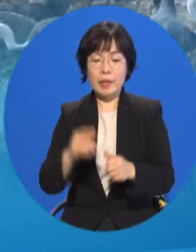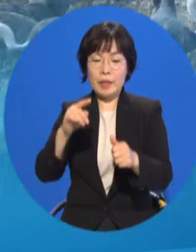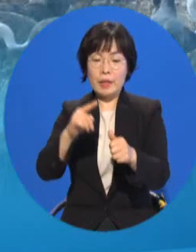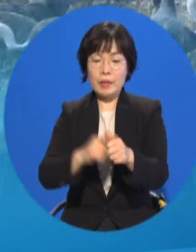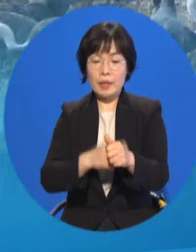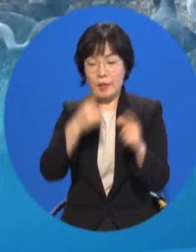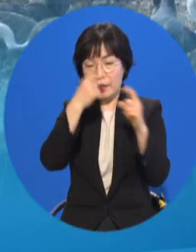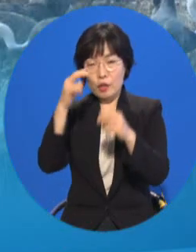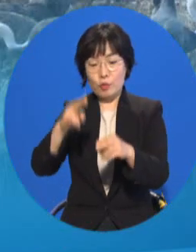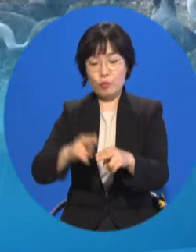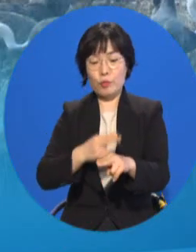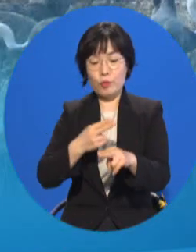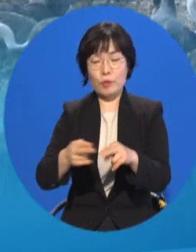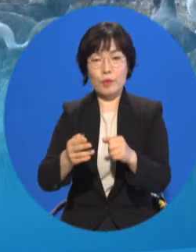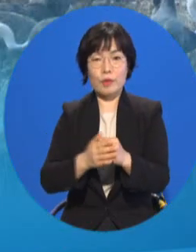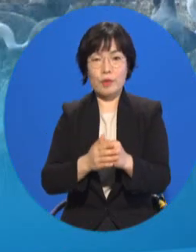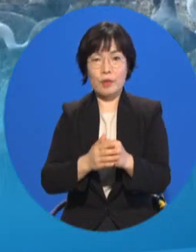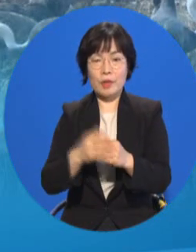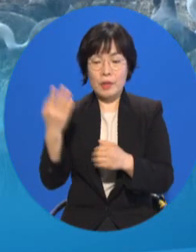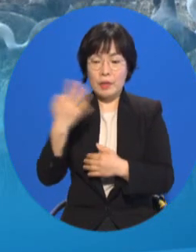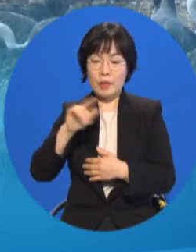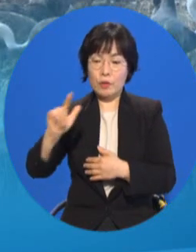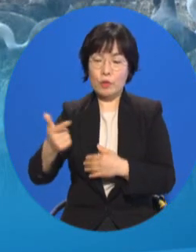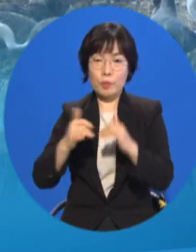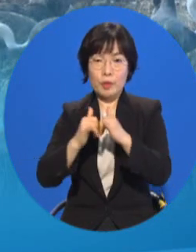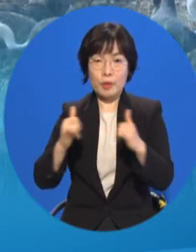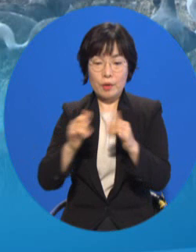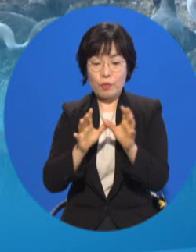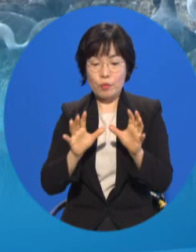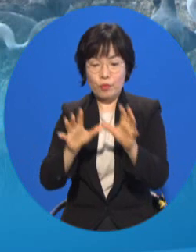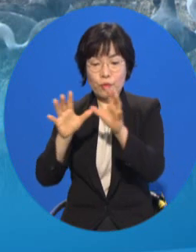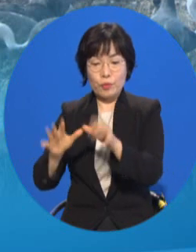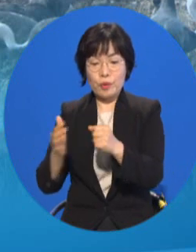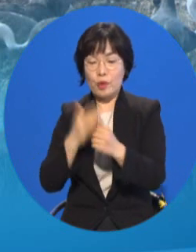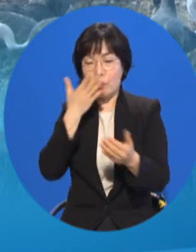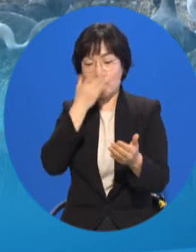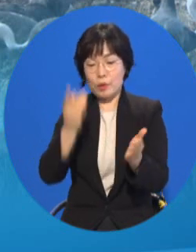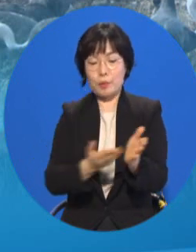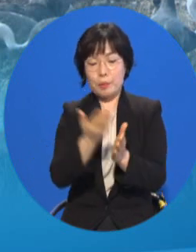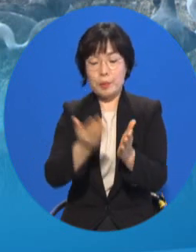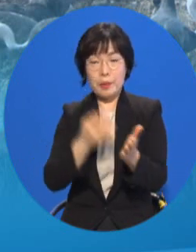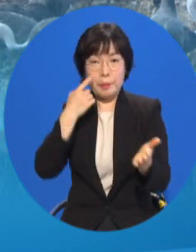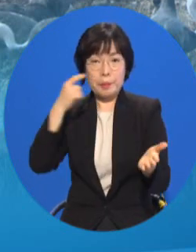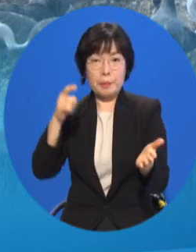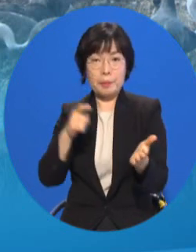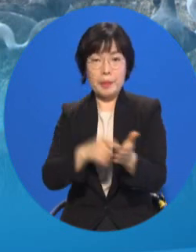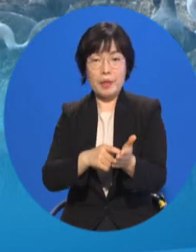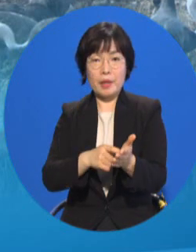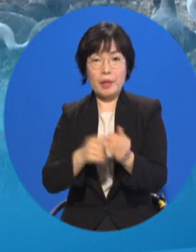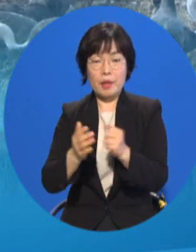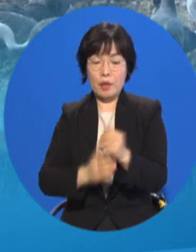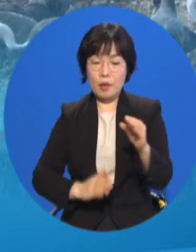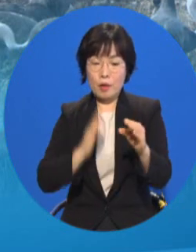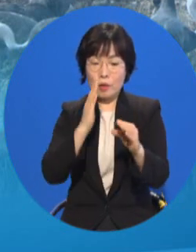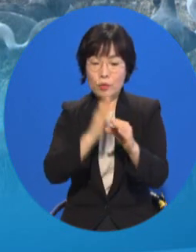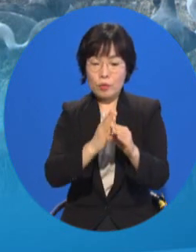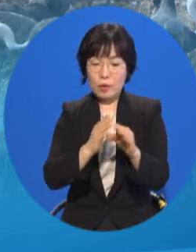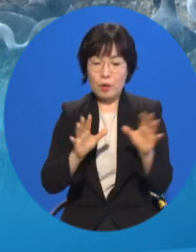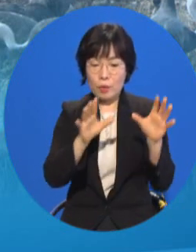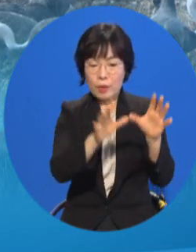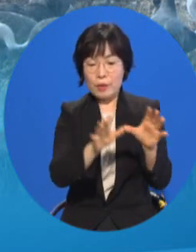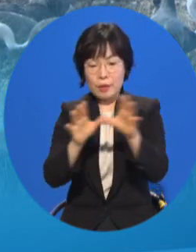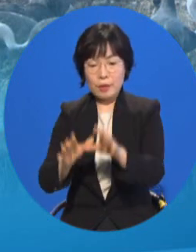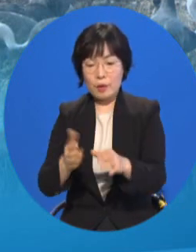천연기념물이자 국제보호종인 흑두루미 4,600여 마리가 순천만에서 목격됐습니다. 순천만을 중간 기착지로